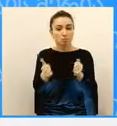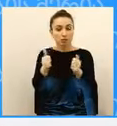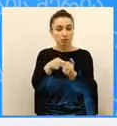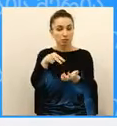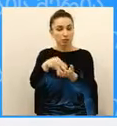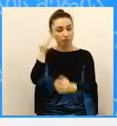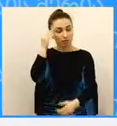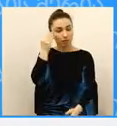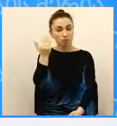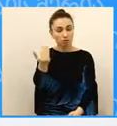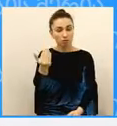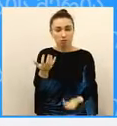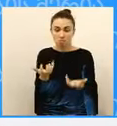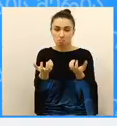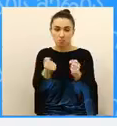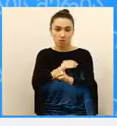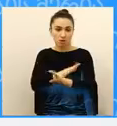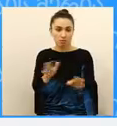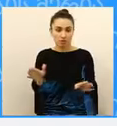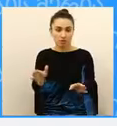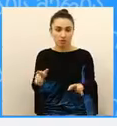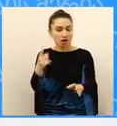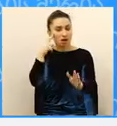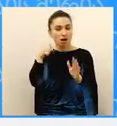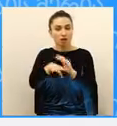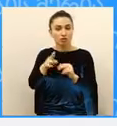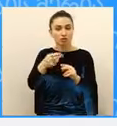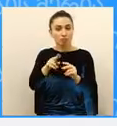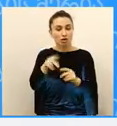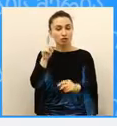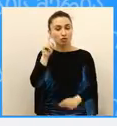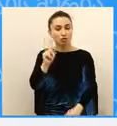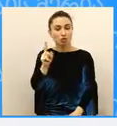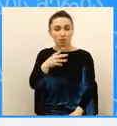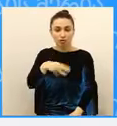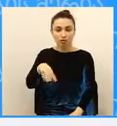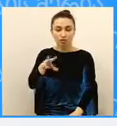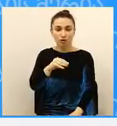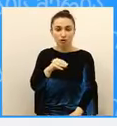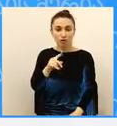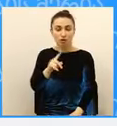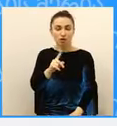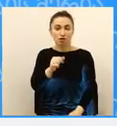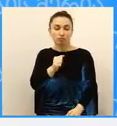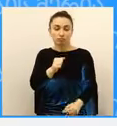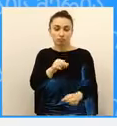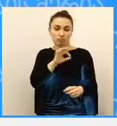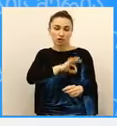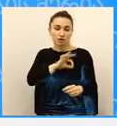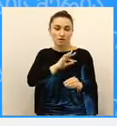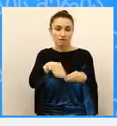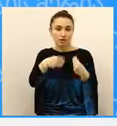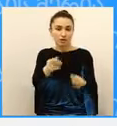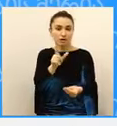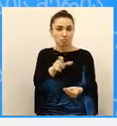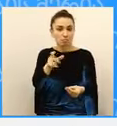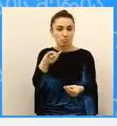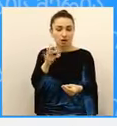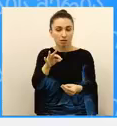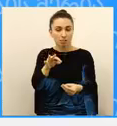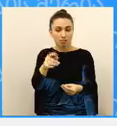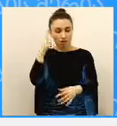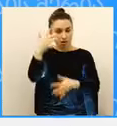და დამოკიდებულება მიუღებელია. Არ ნიშნავს იმას, რომ ჩვენ შეღავათებს ვაძლევთ ადამიანებს და